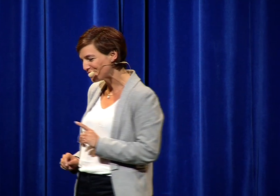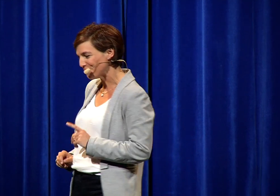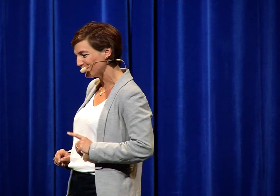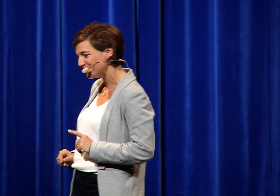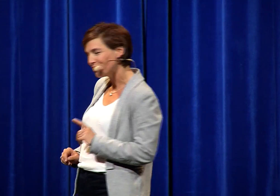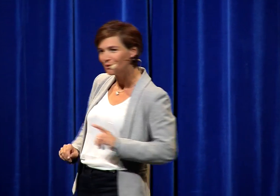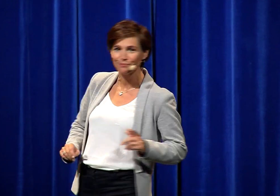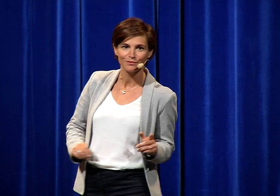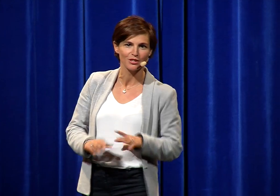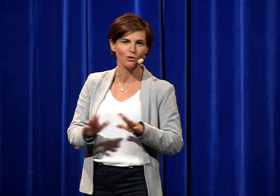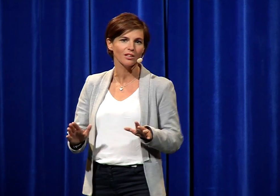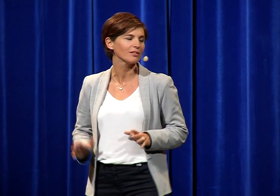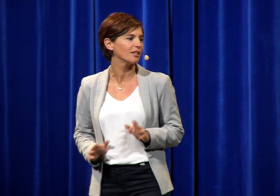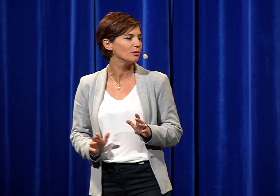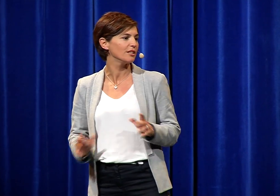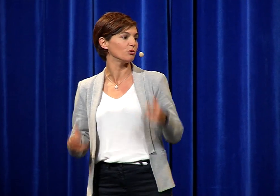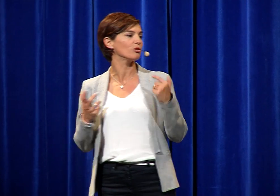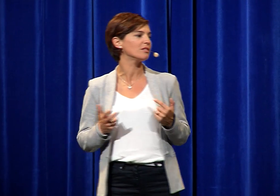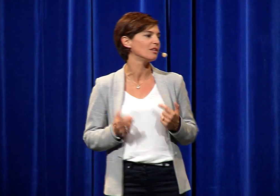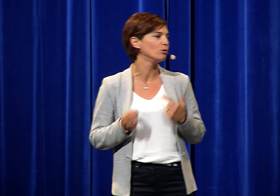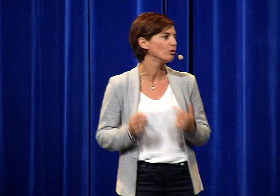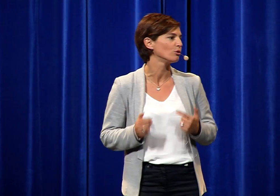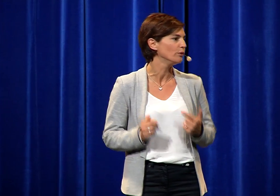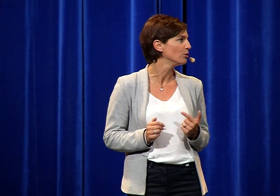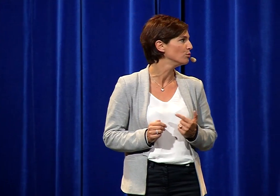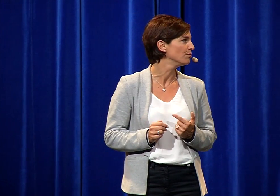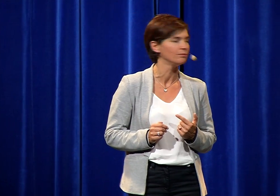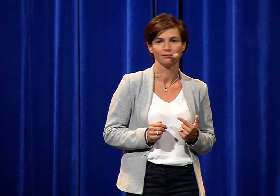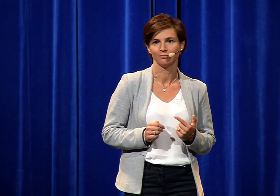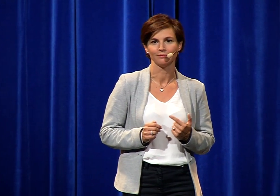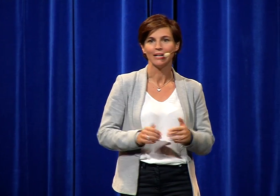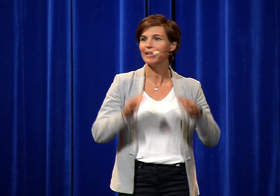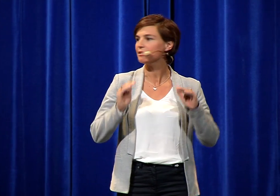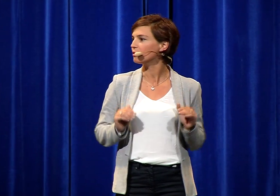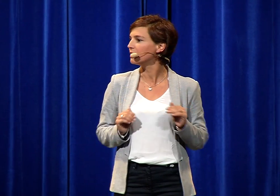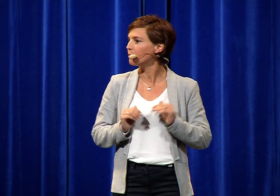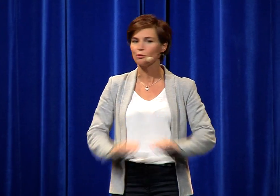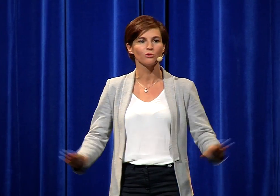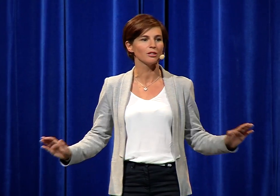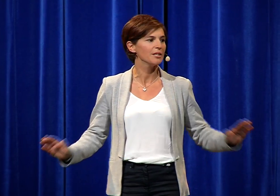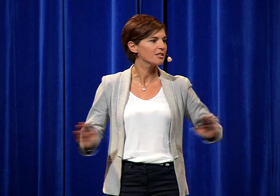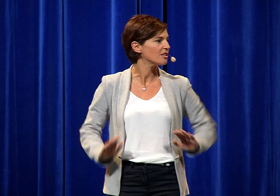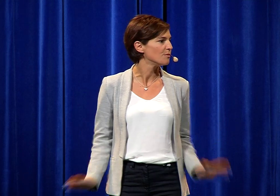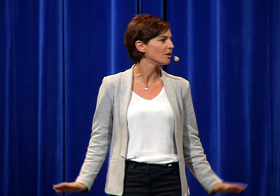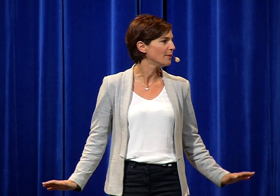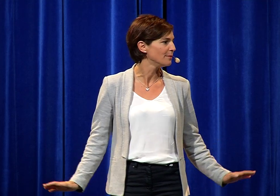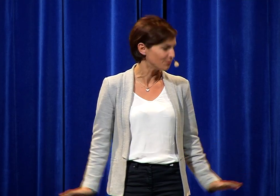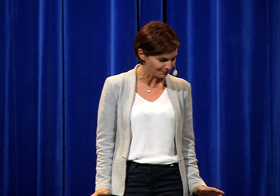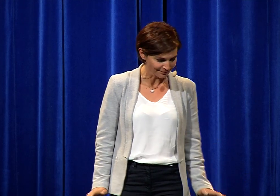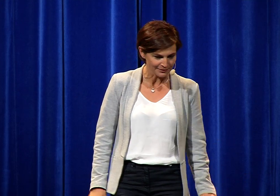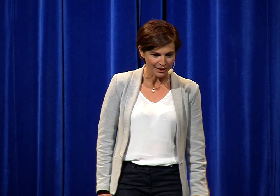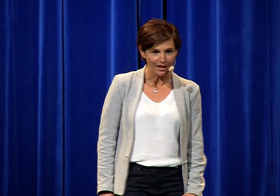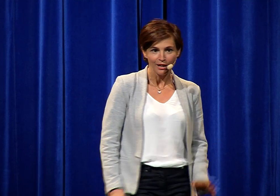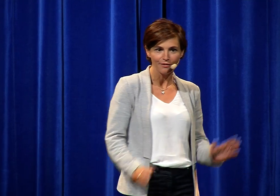Renault, dès que j'arrivais chez un fournisseur, si je rentrais dans un atelier et que je sentais l'odeur de l'huile de coupe, instantanément, je me sentais bien, j'étais chez moi, comme à la